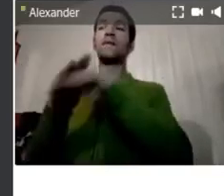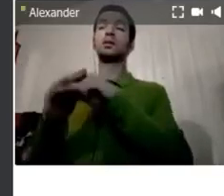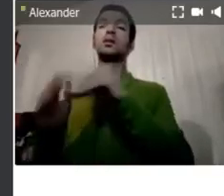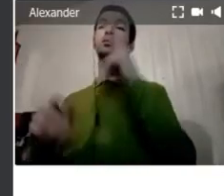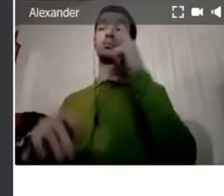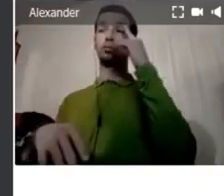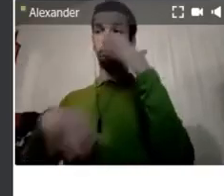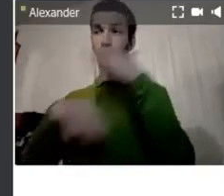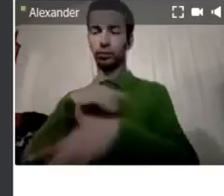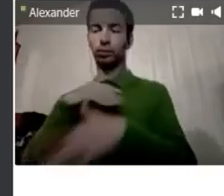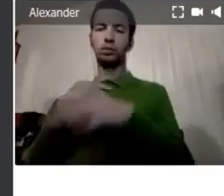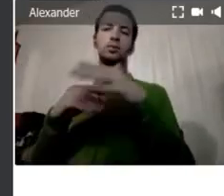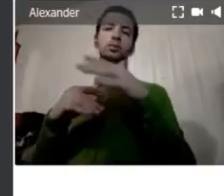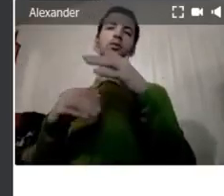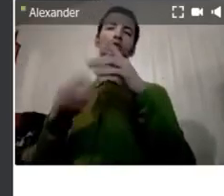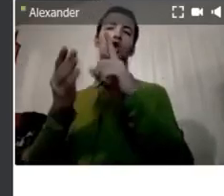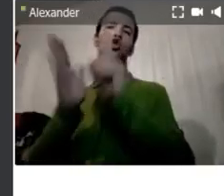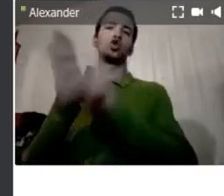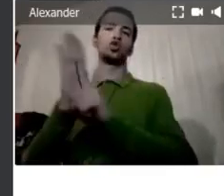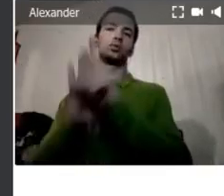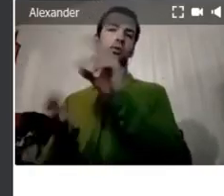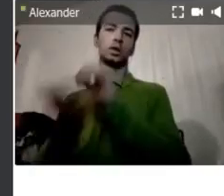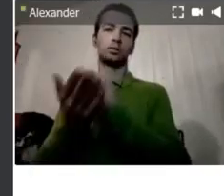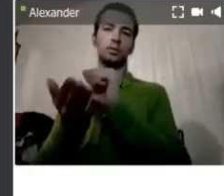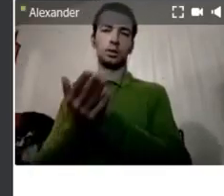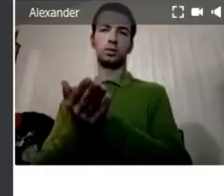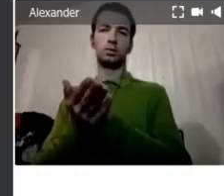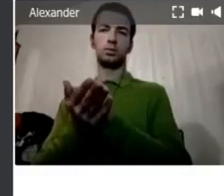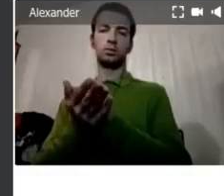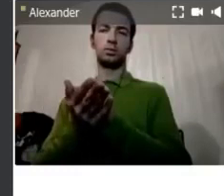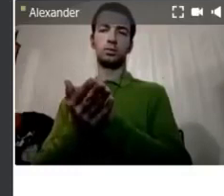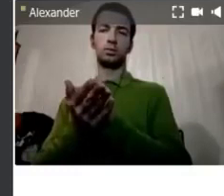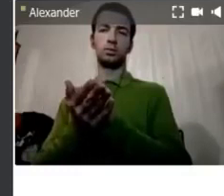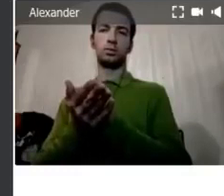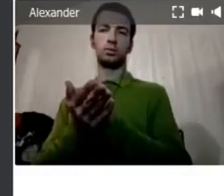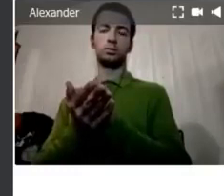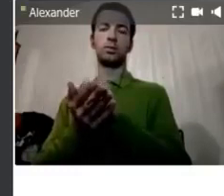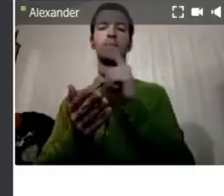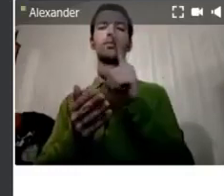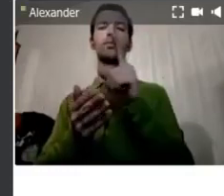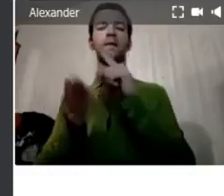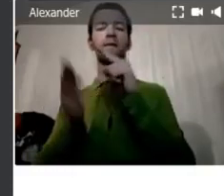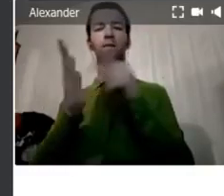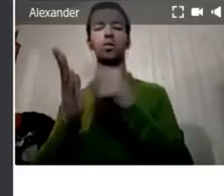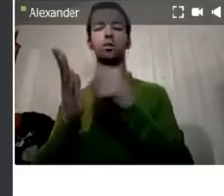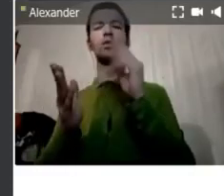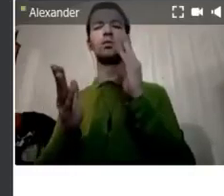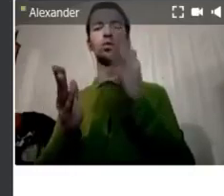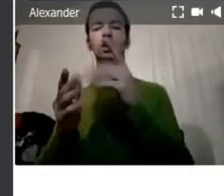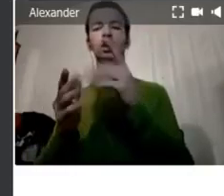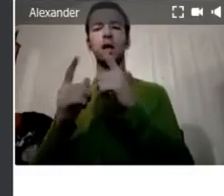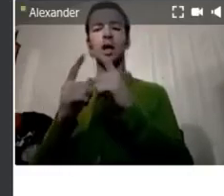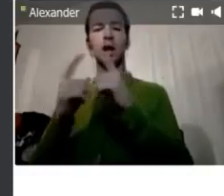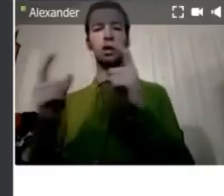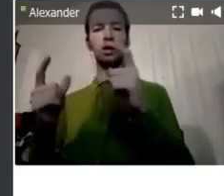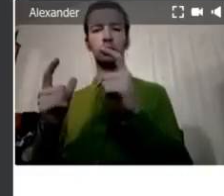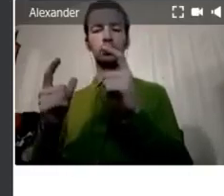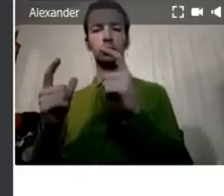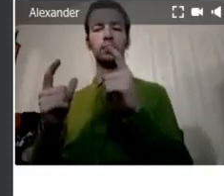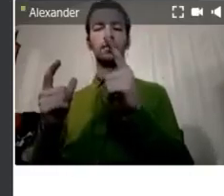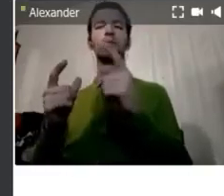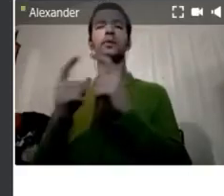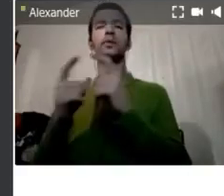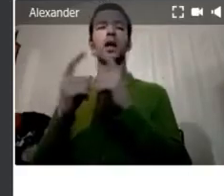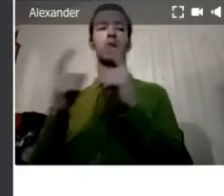информация будет уже в июле. По крайней мере, у меня такие сведения есть, что в июле уже какая-то информация будет.